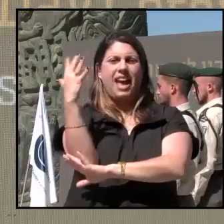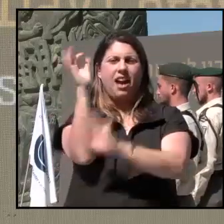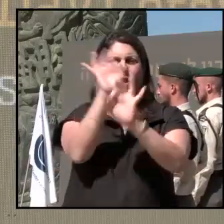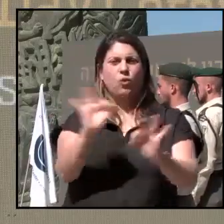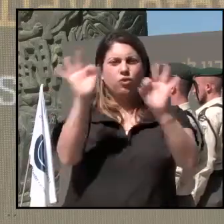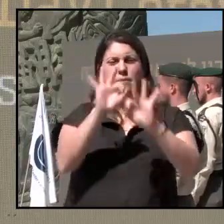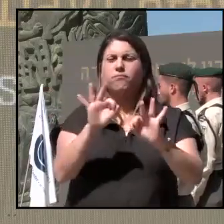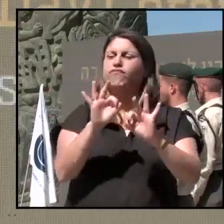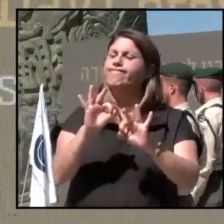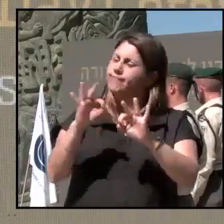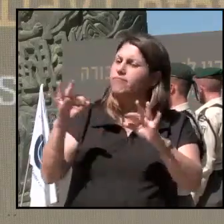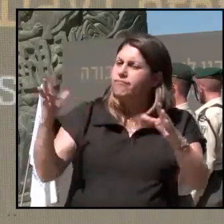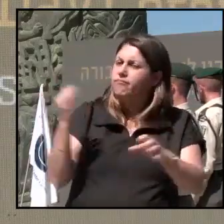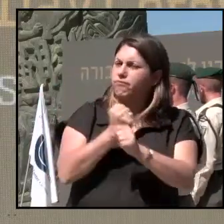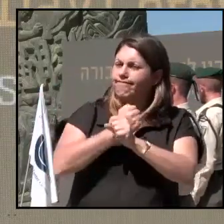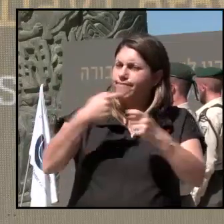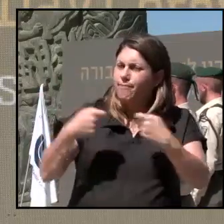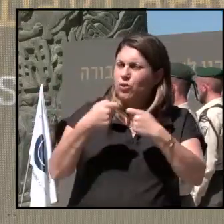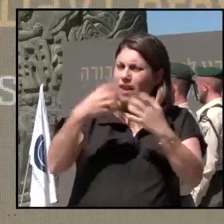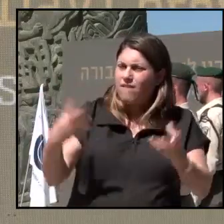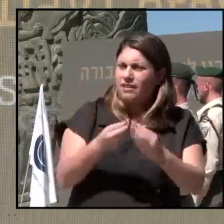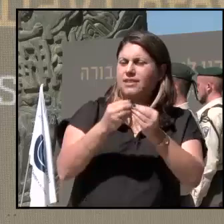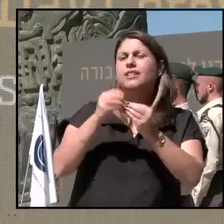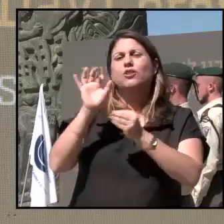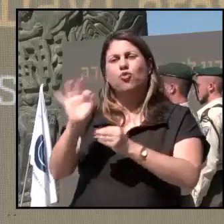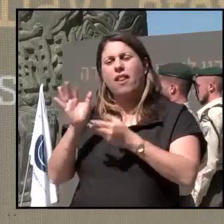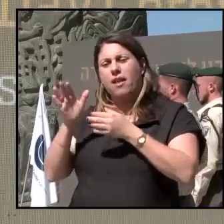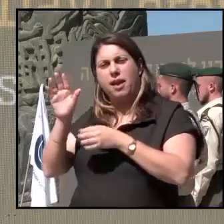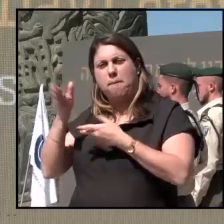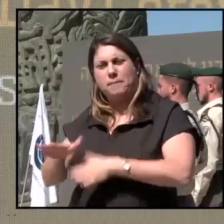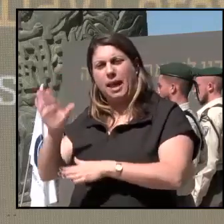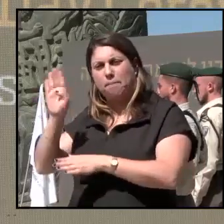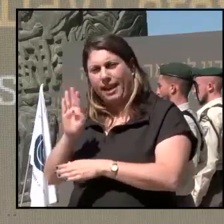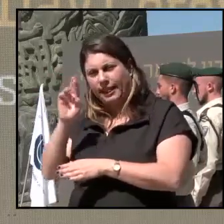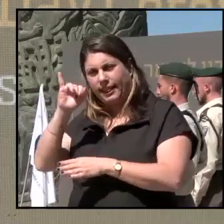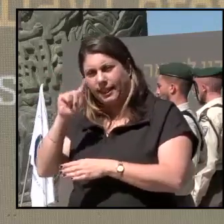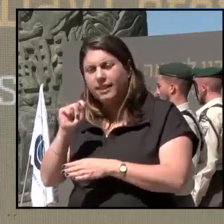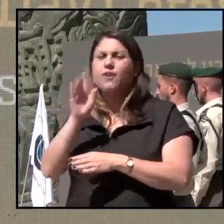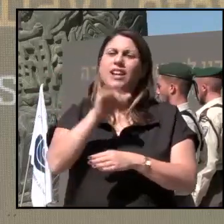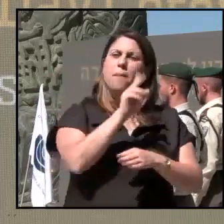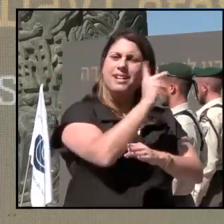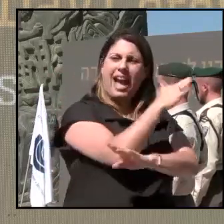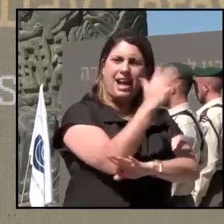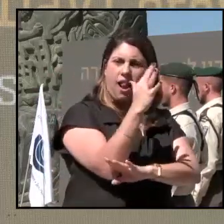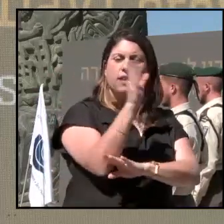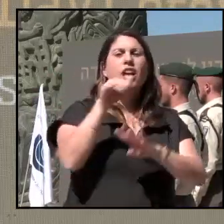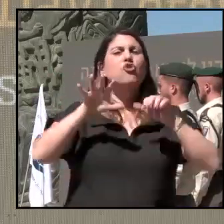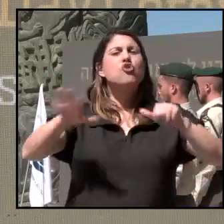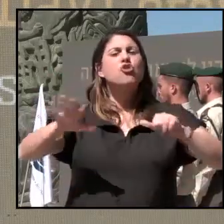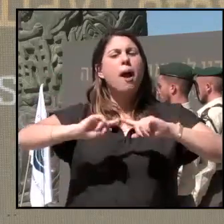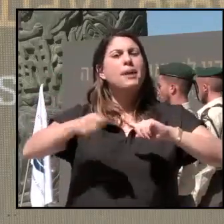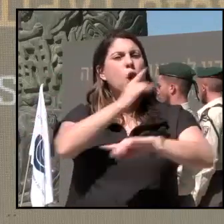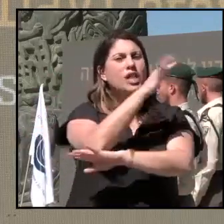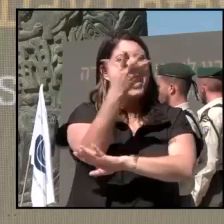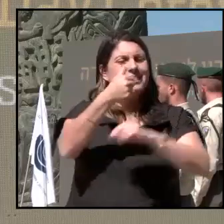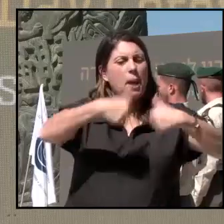המפעל המשותף הגדול ביותר של בני ברית וקק"ל הוא בו 6 מיליון עצים שמנציחים את קורבנות